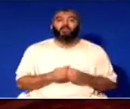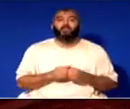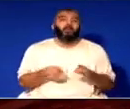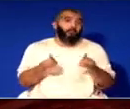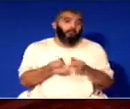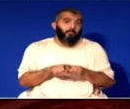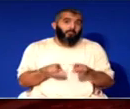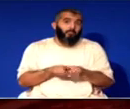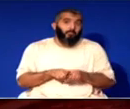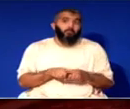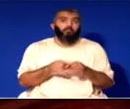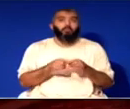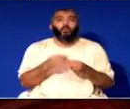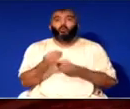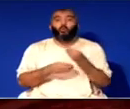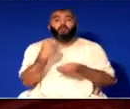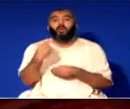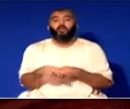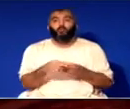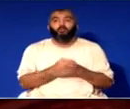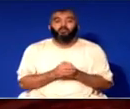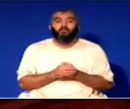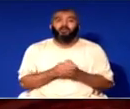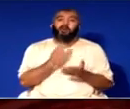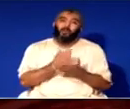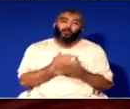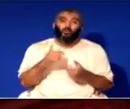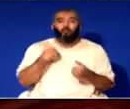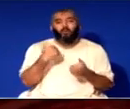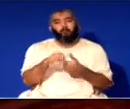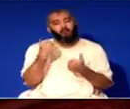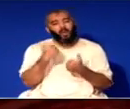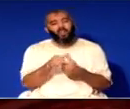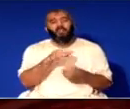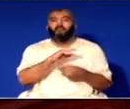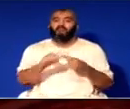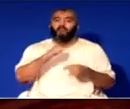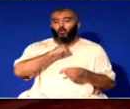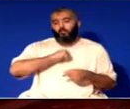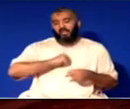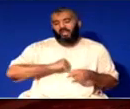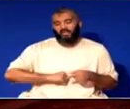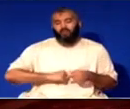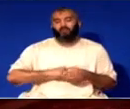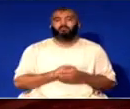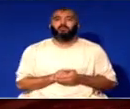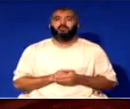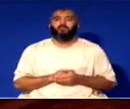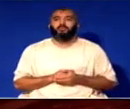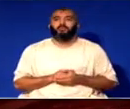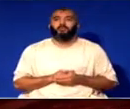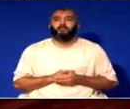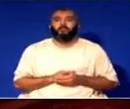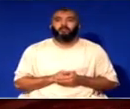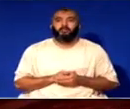قيام الليل ولا لا؟ نعم نعم ايوا. وغادي قلت لك انا قلت لكم